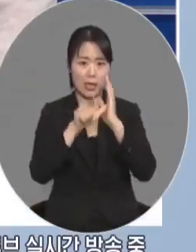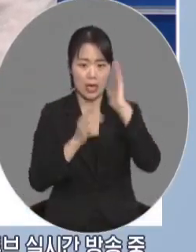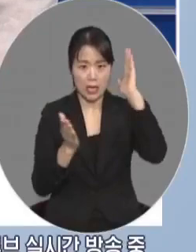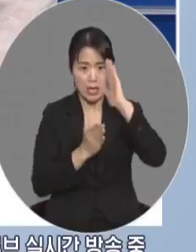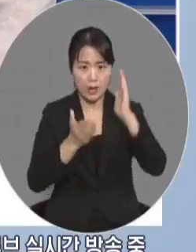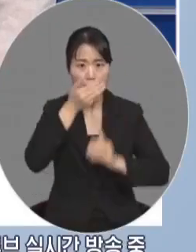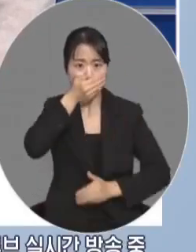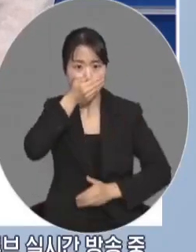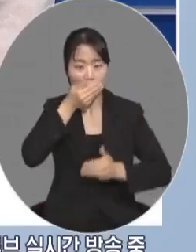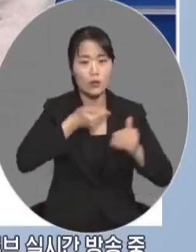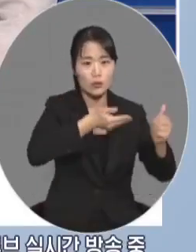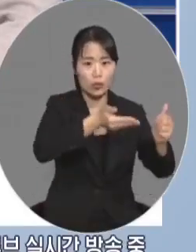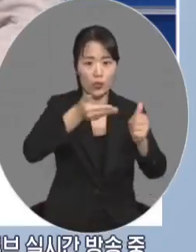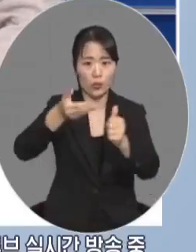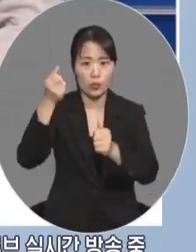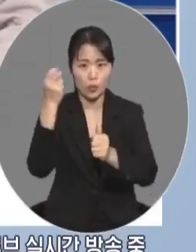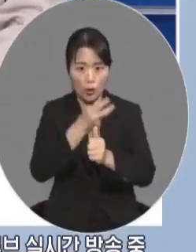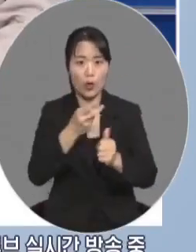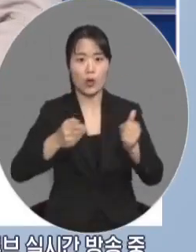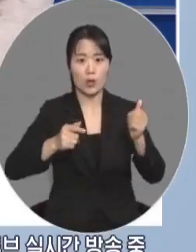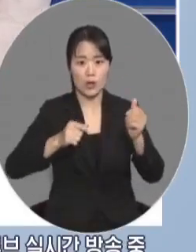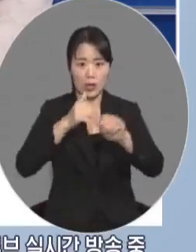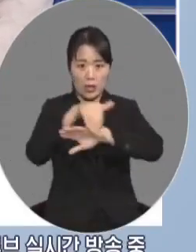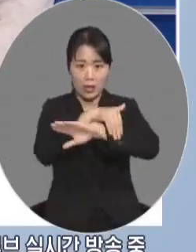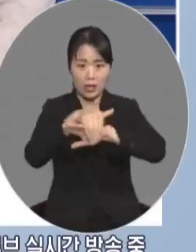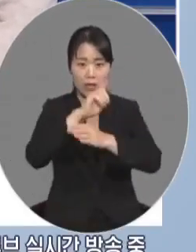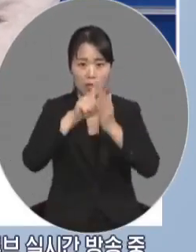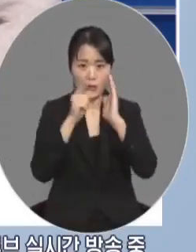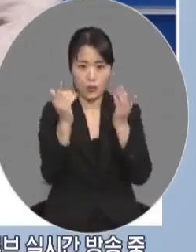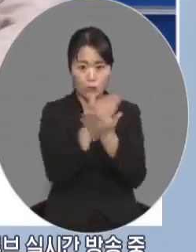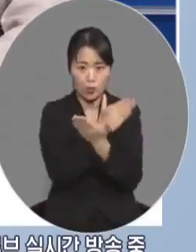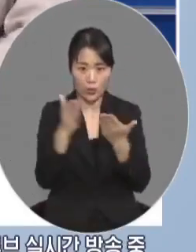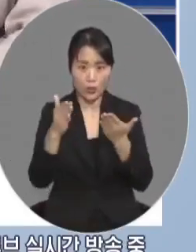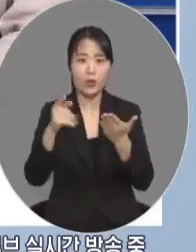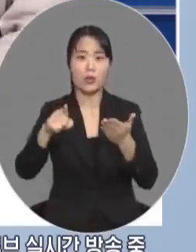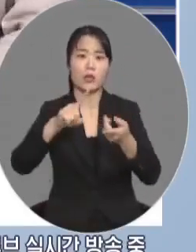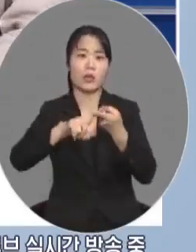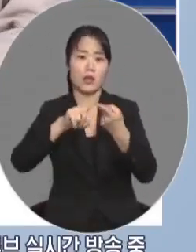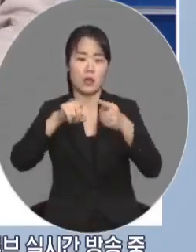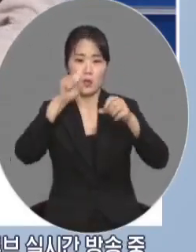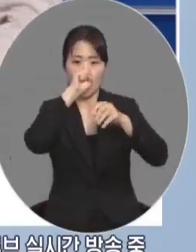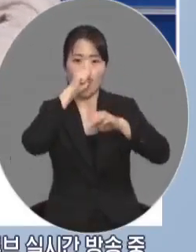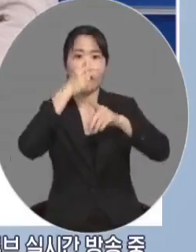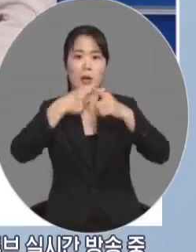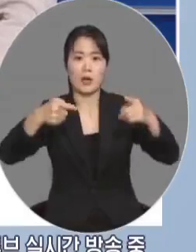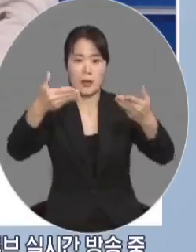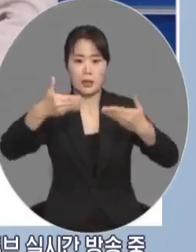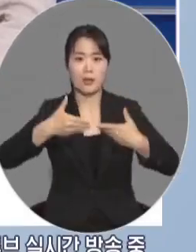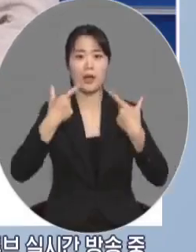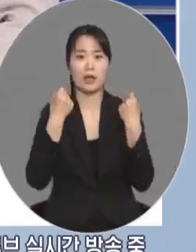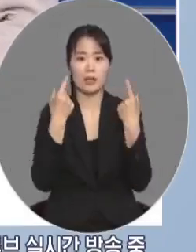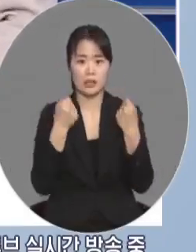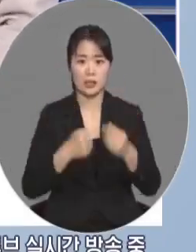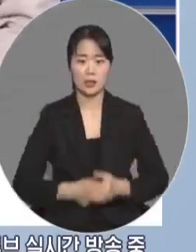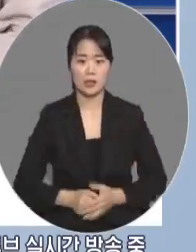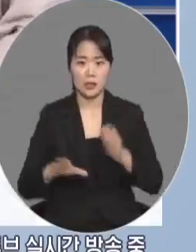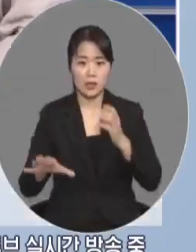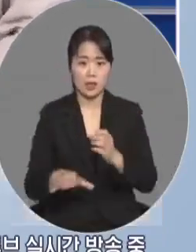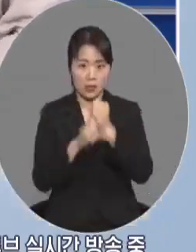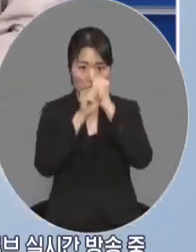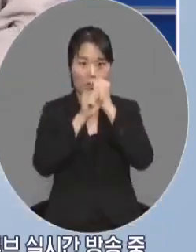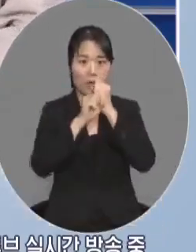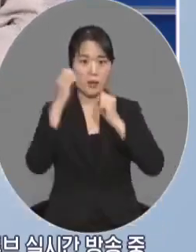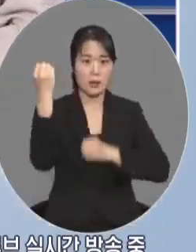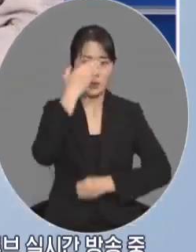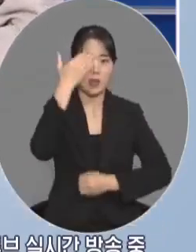등교 시간을 분산하는 등 그런 적절한 대처가 학부모들 사이에서도 좋은 평가로 작용했습니다. 정리하면 그 갑작스러운